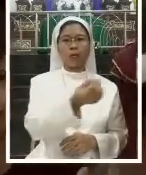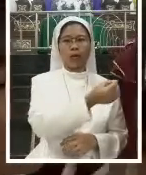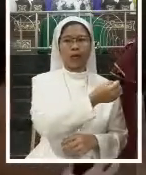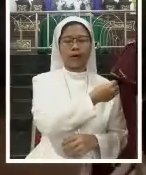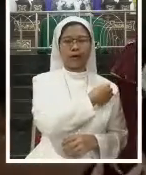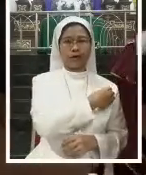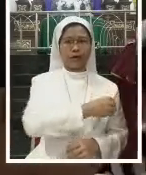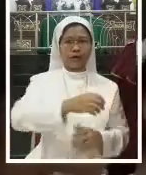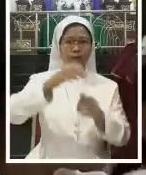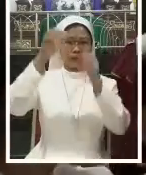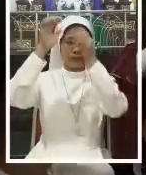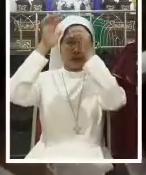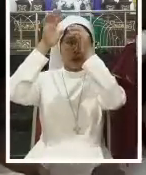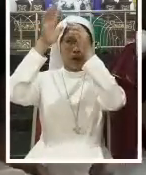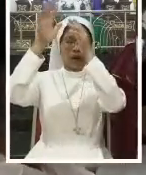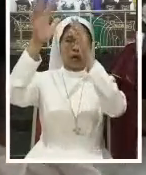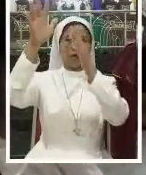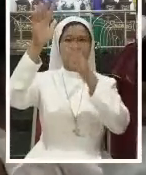Aman.